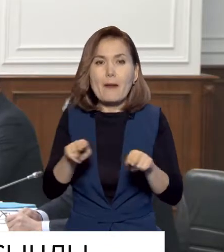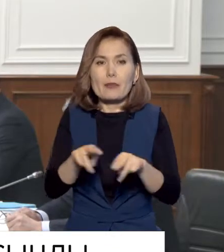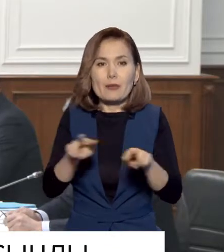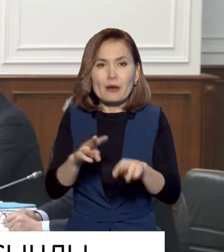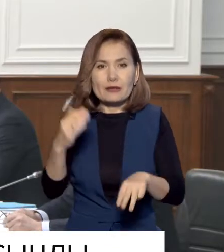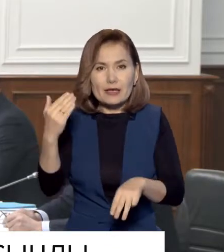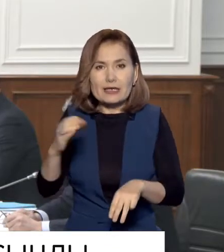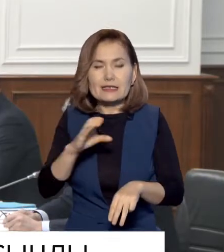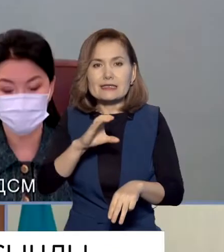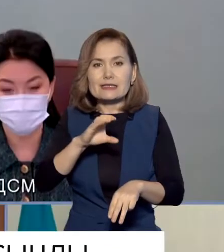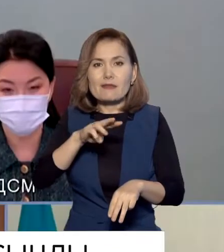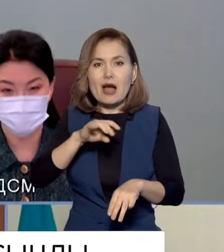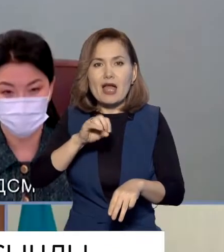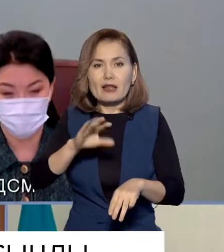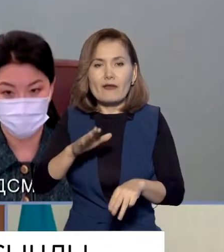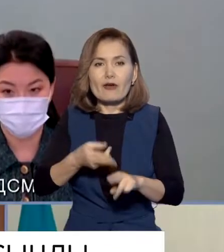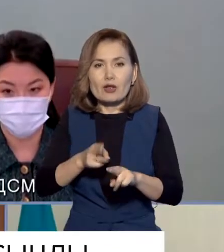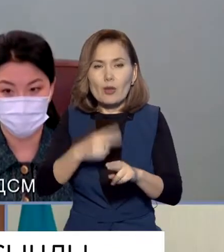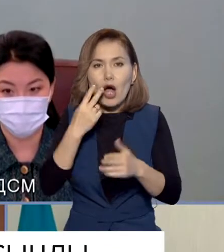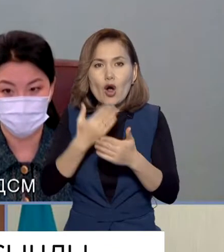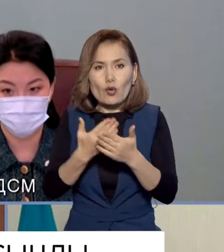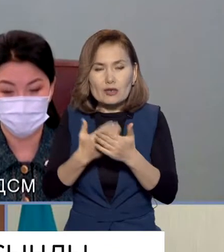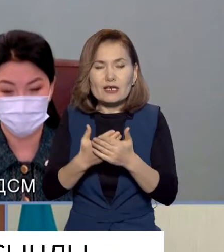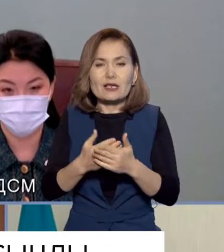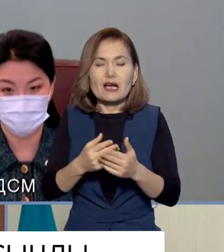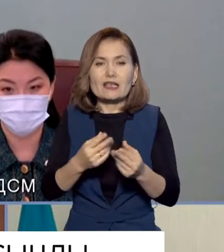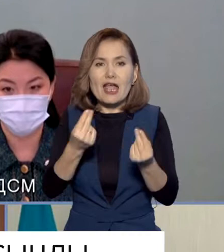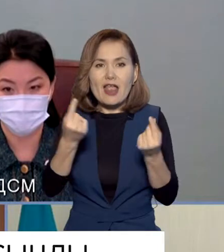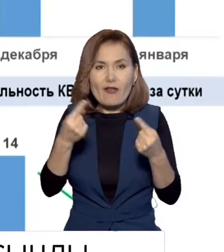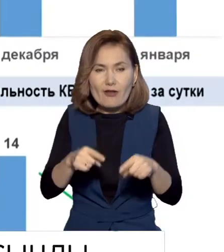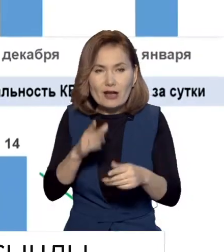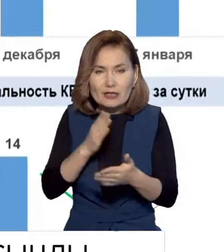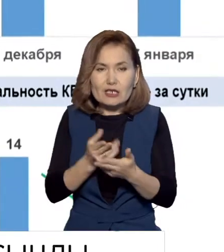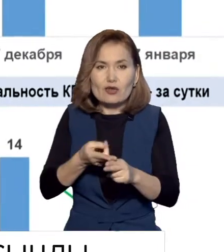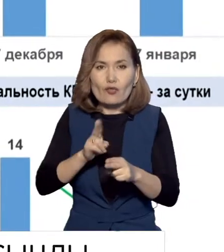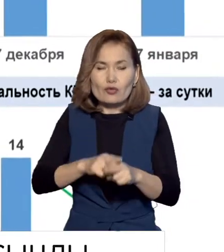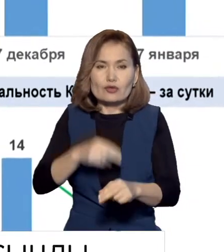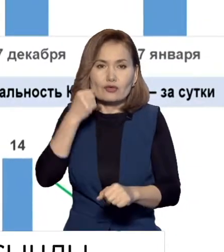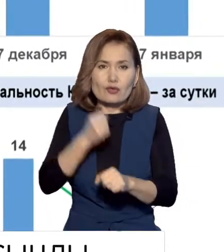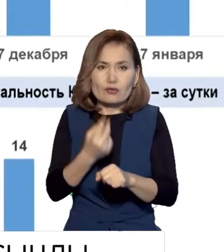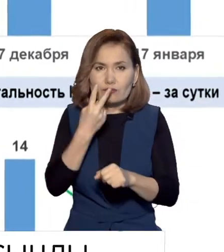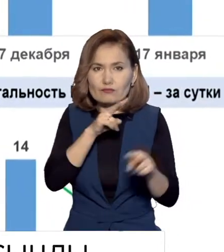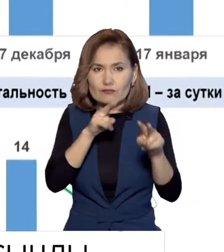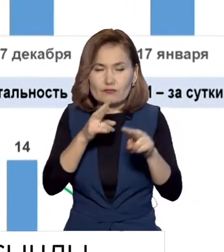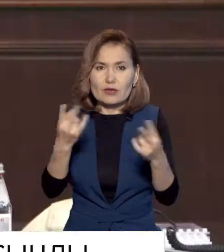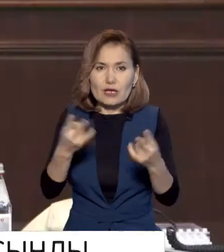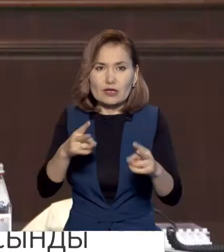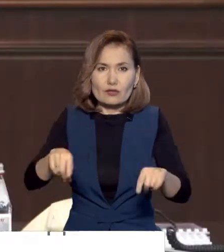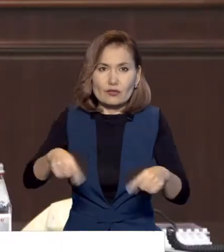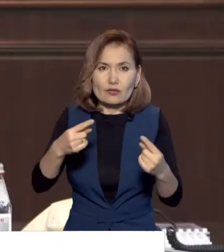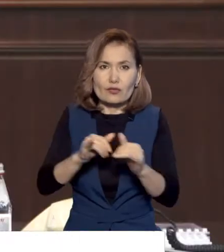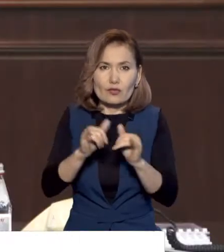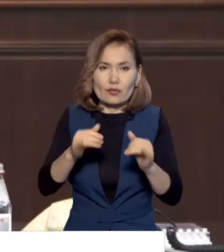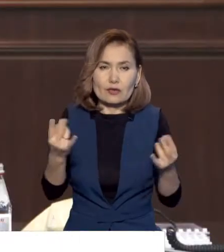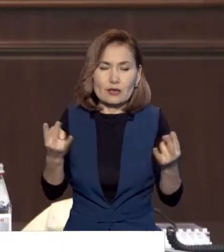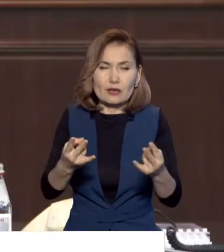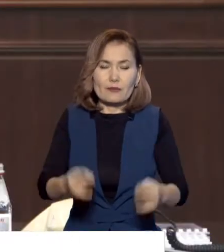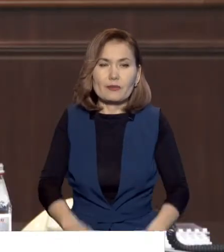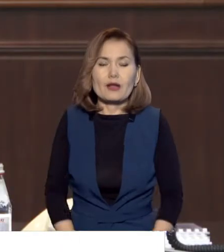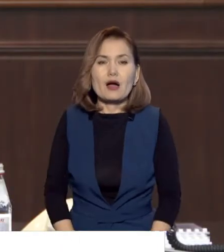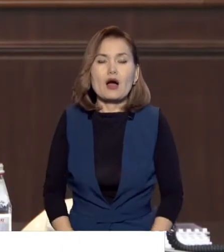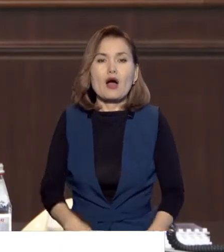Әлихан Смайылов бұл көрсеткіштің әлі де жоғары екенін айтып, шұғыл шараларды күшейтуді тапсырды. Бәсекелестікті қорғау